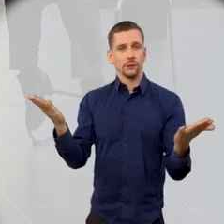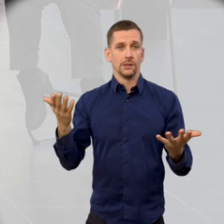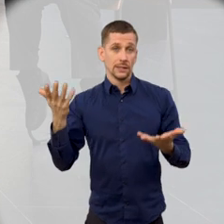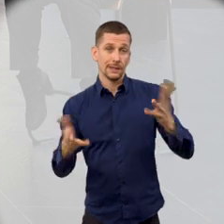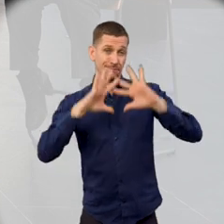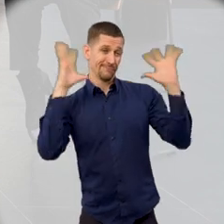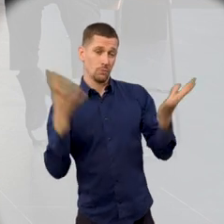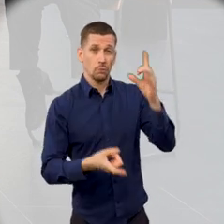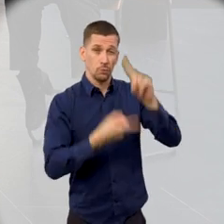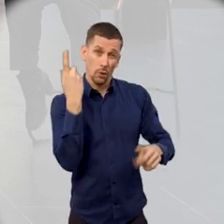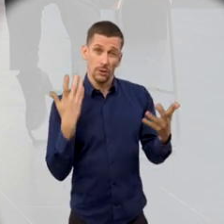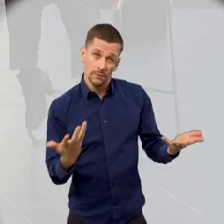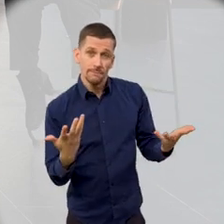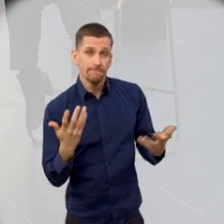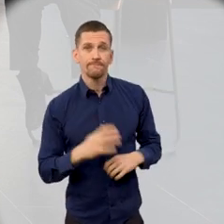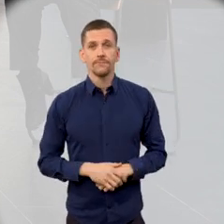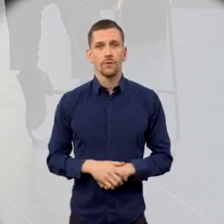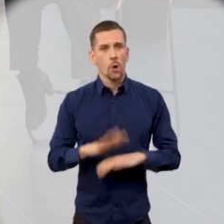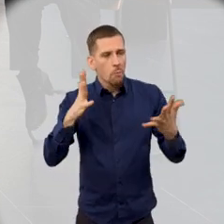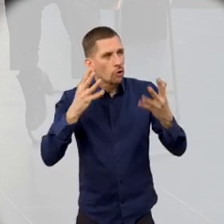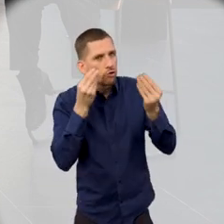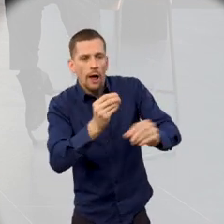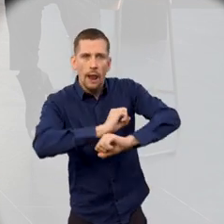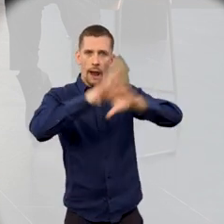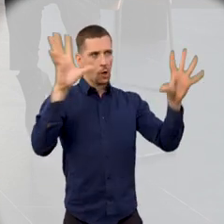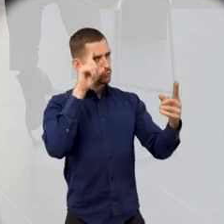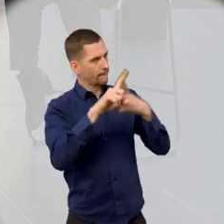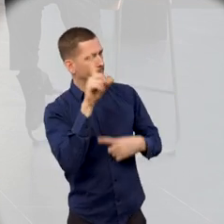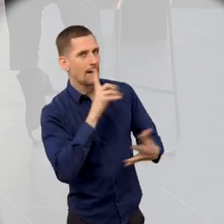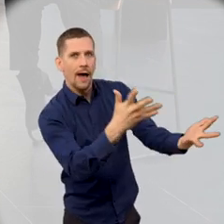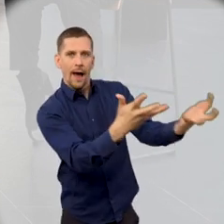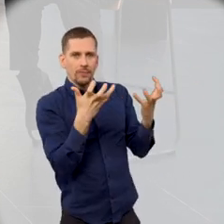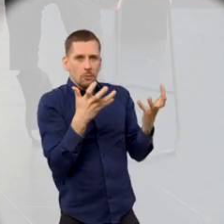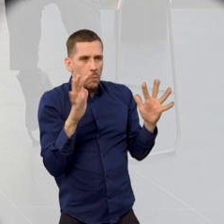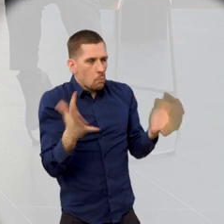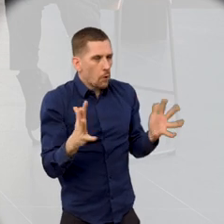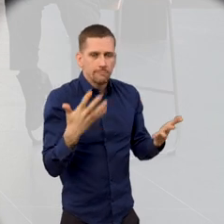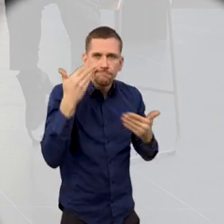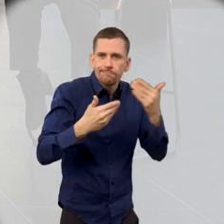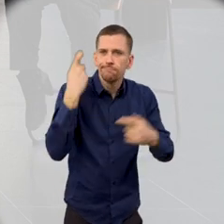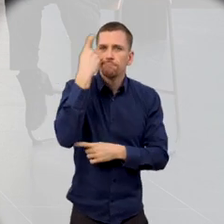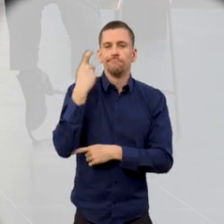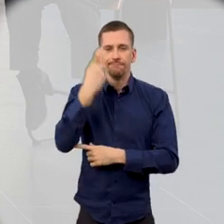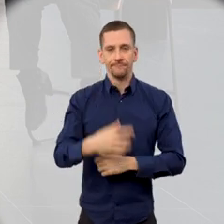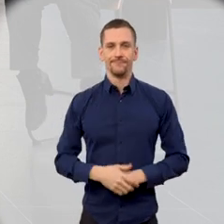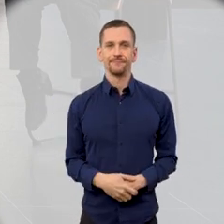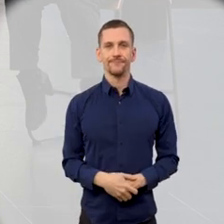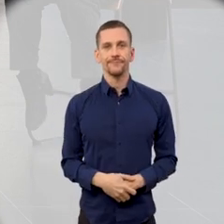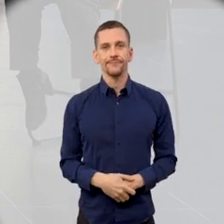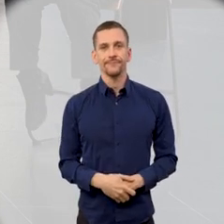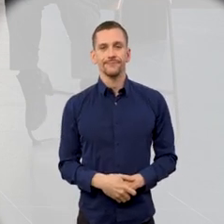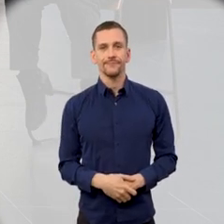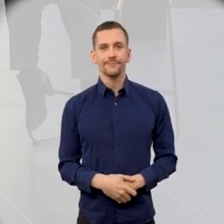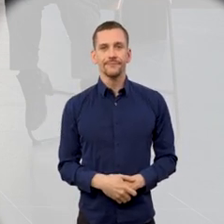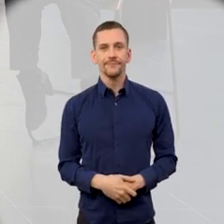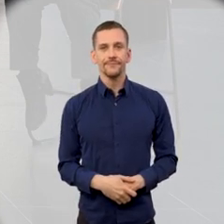le groupe ou peut-être pas du tout, hein, peut-être que ça ne modifie pas, qu'est-ce qu'elles apportent en clair? Alors au niveau de la formation,